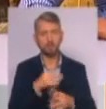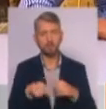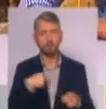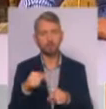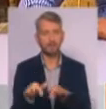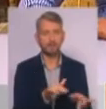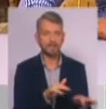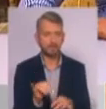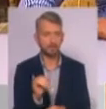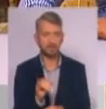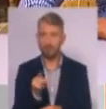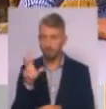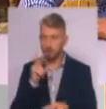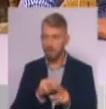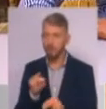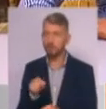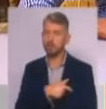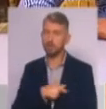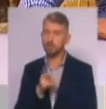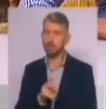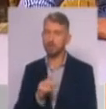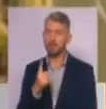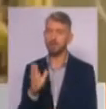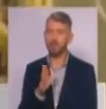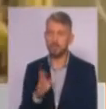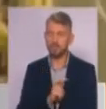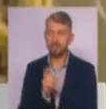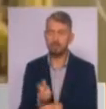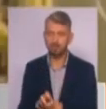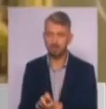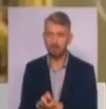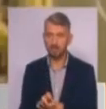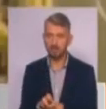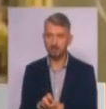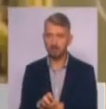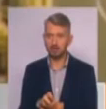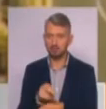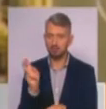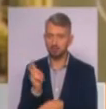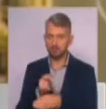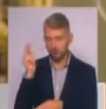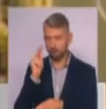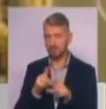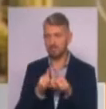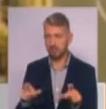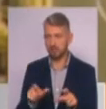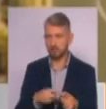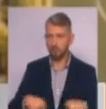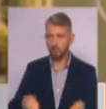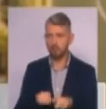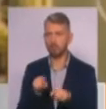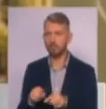І ви вважаєте, що ті депутати, які 1 вересня все-таки прийшли до навчальних закладів на окрузі, вони якимось